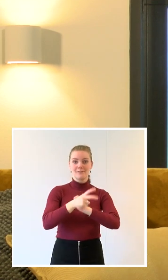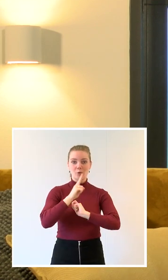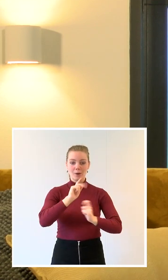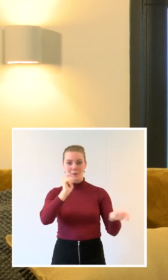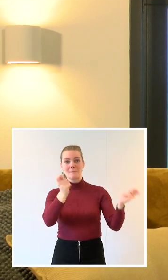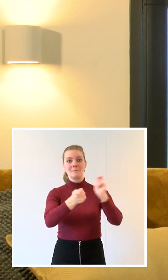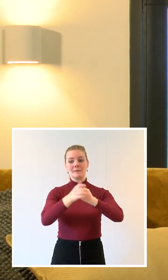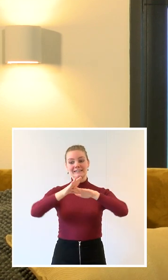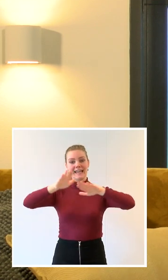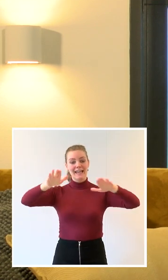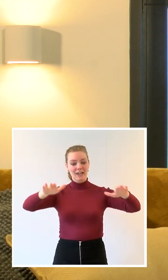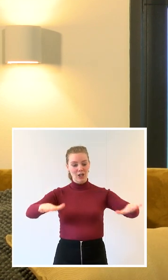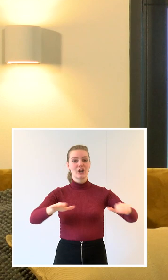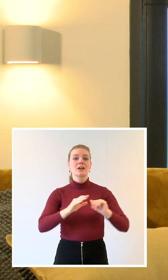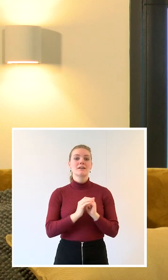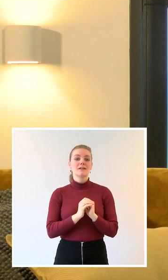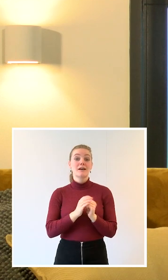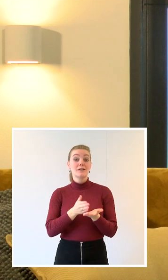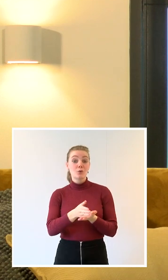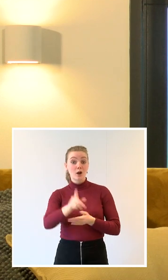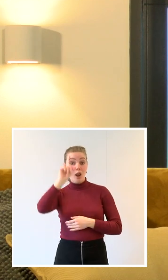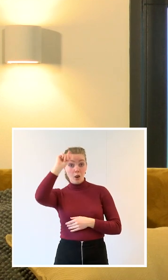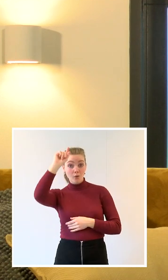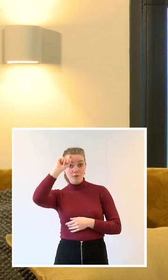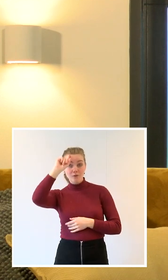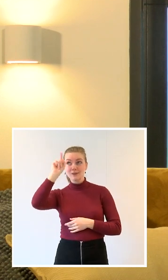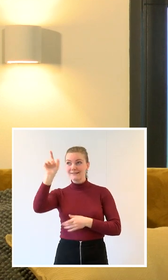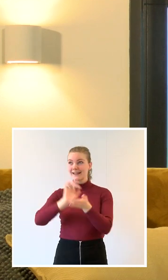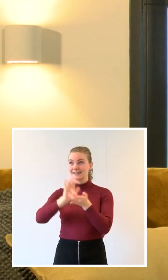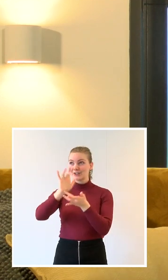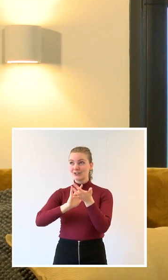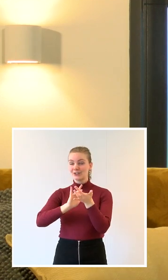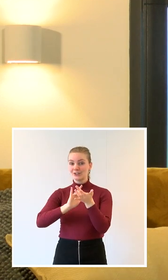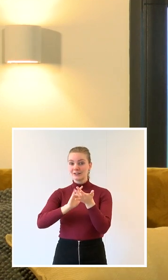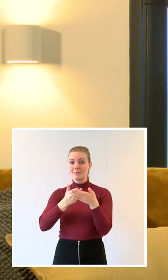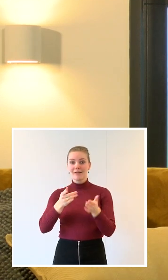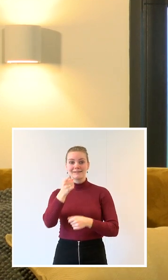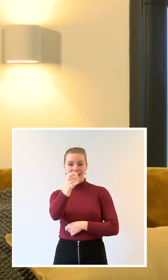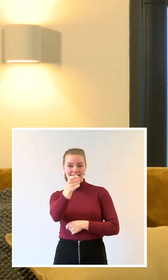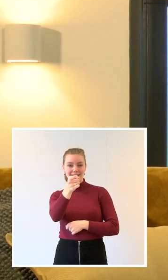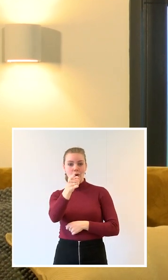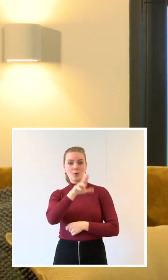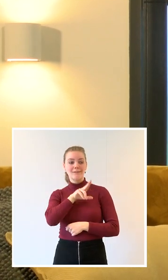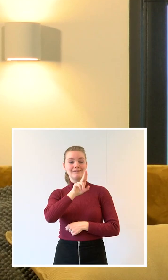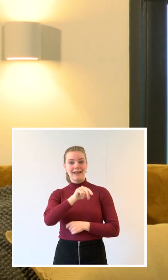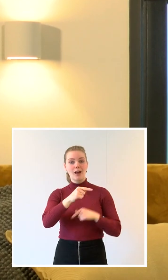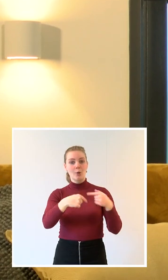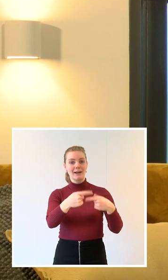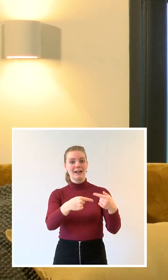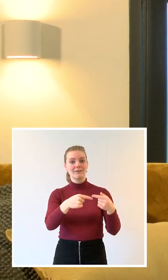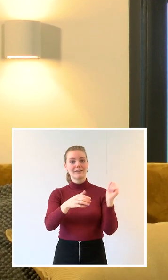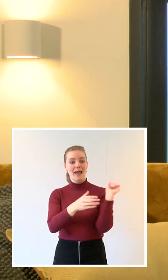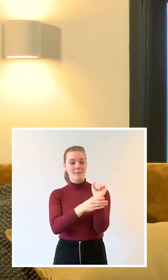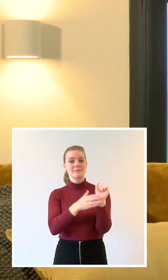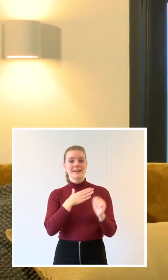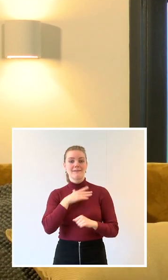Omdat door geloof in Jezus jij een nakomeling van Abraham kunt zijn. Als je gelooft in Jezus mag je